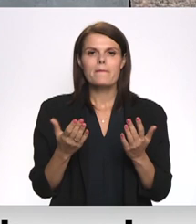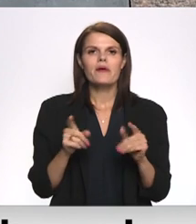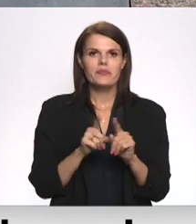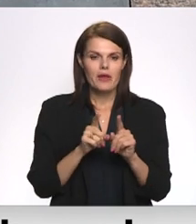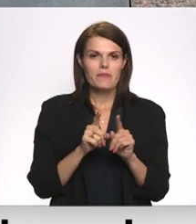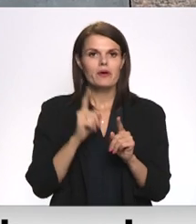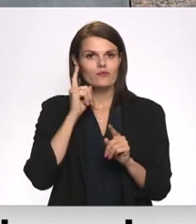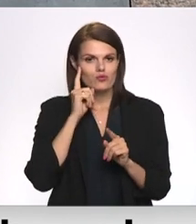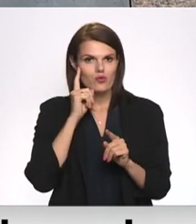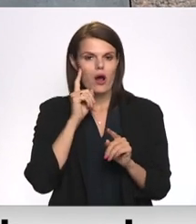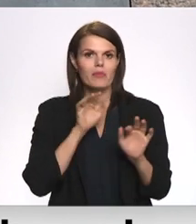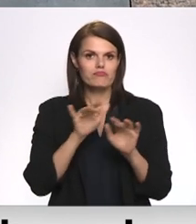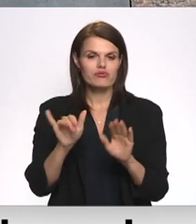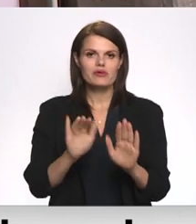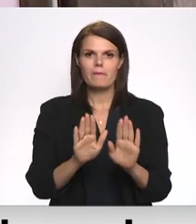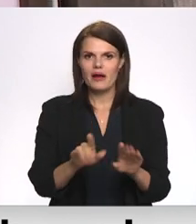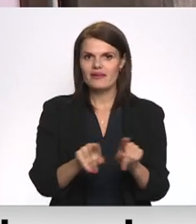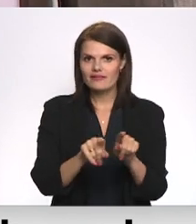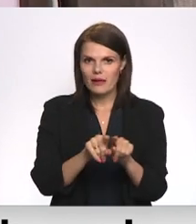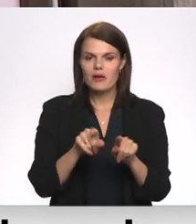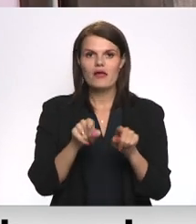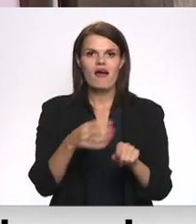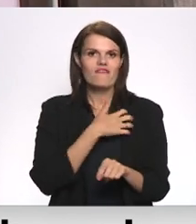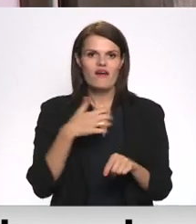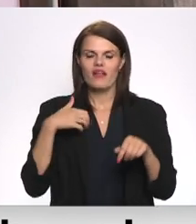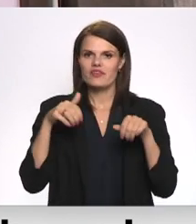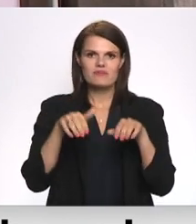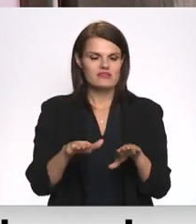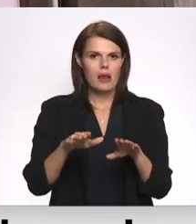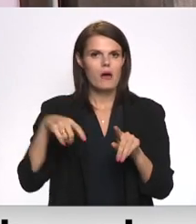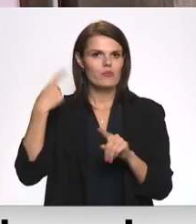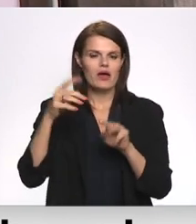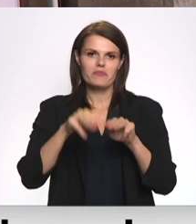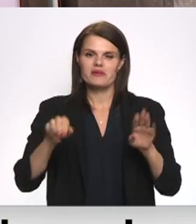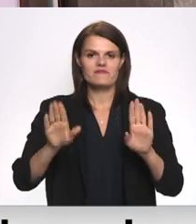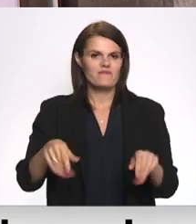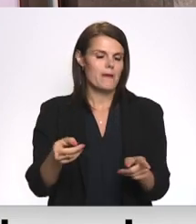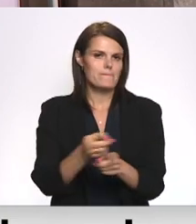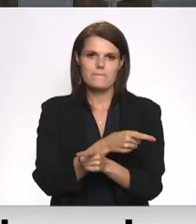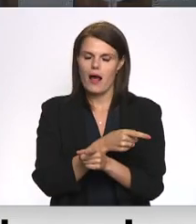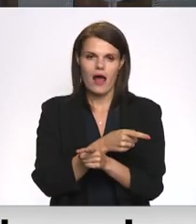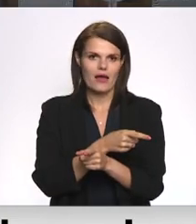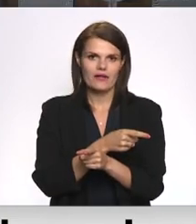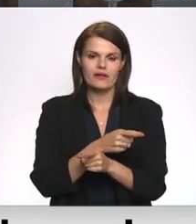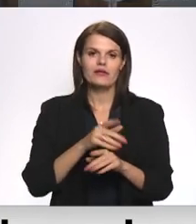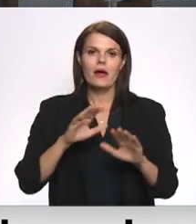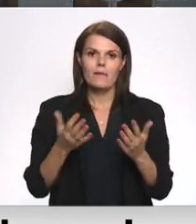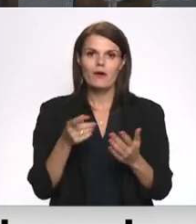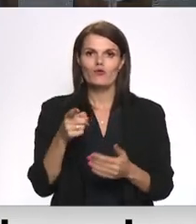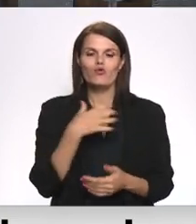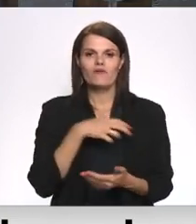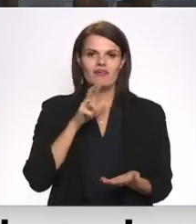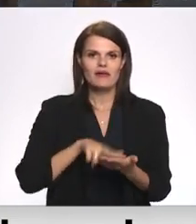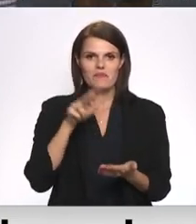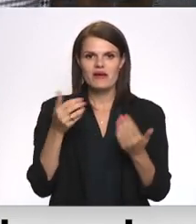nemainīgas politikas scenārija. Šis valdības lēmums nebūs saistošs ne nākamajam ministru kabinetam, ne Saeimai. Tomēr to vajadzēja pieņemt jau